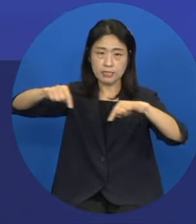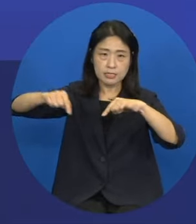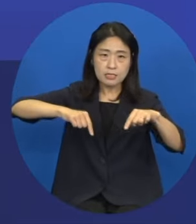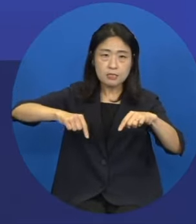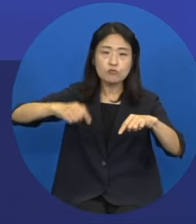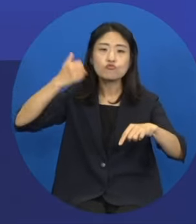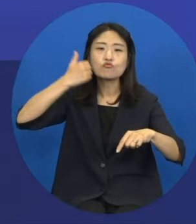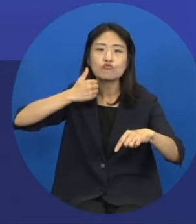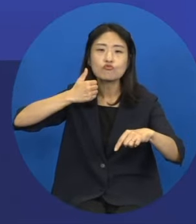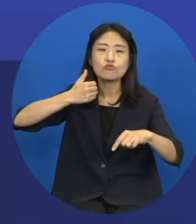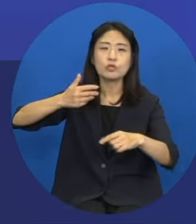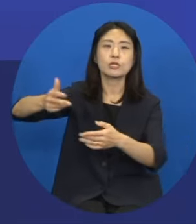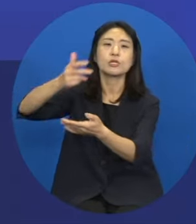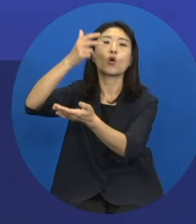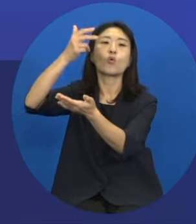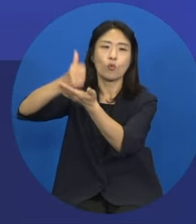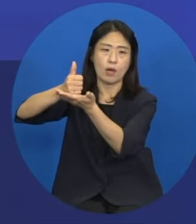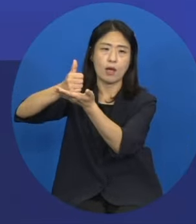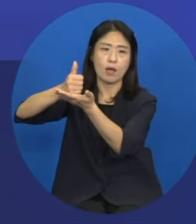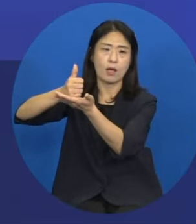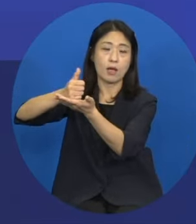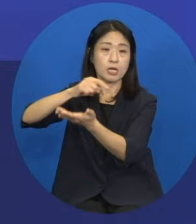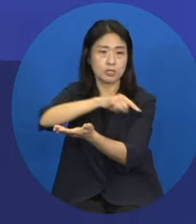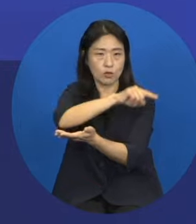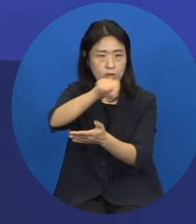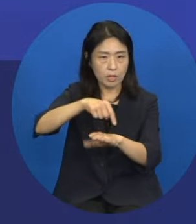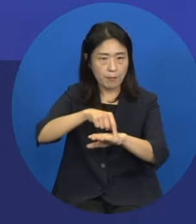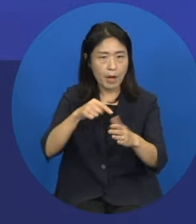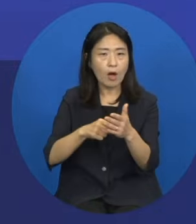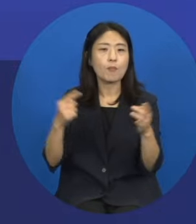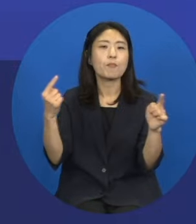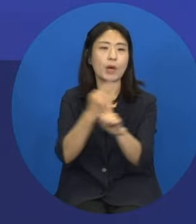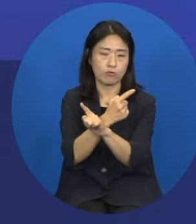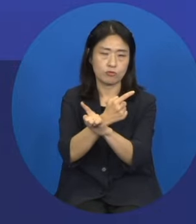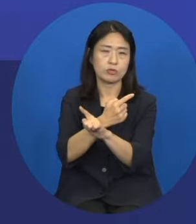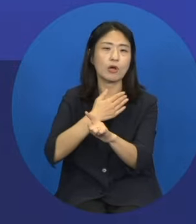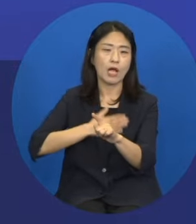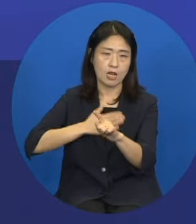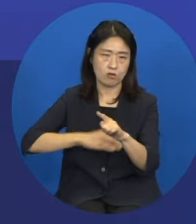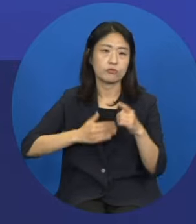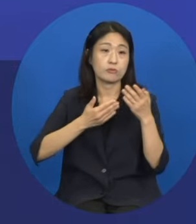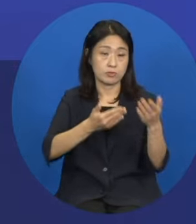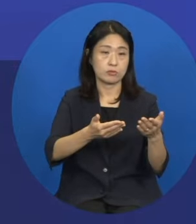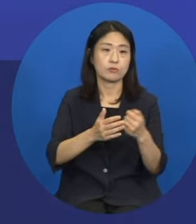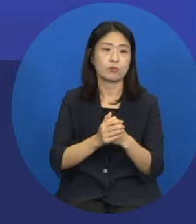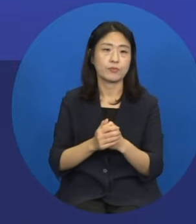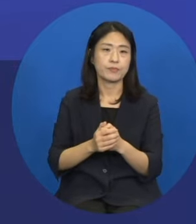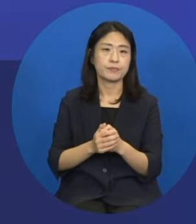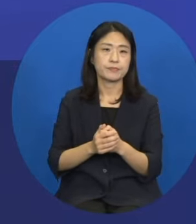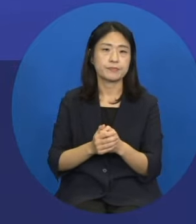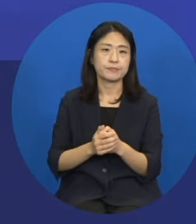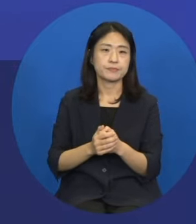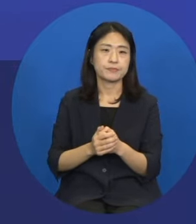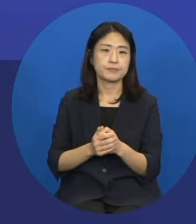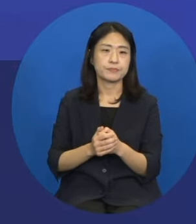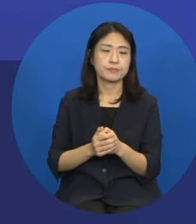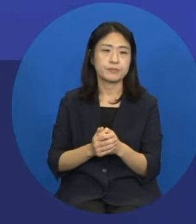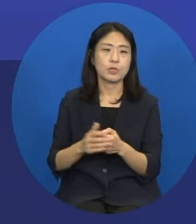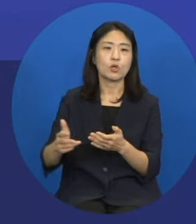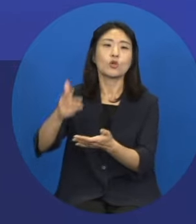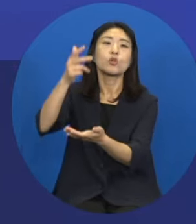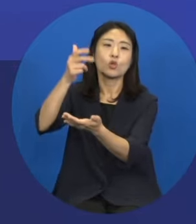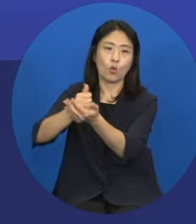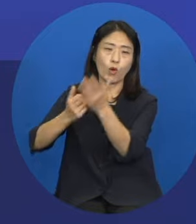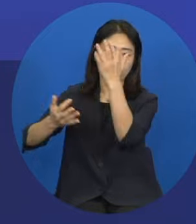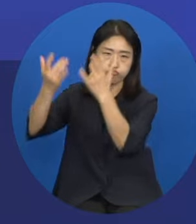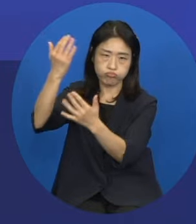여호와이십니다. 주는 그들의 마음을 되돌이키심을 알게 없어서 하매 이에, 야, 이거 한 번 기도했는데 그냥 불이 바로 와요.